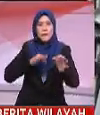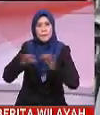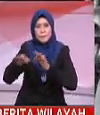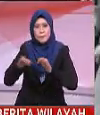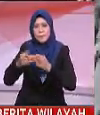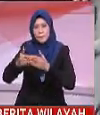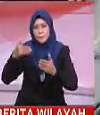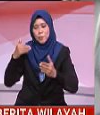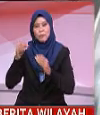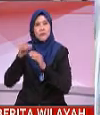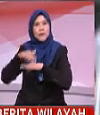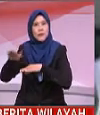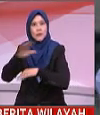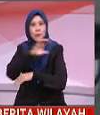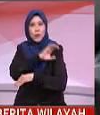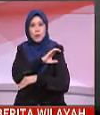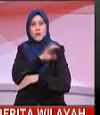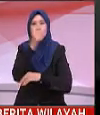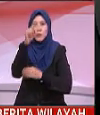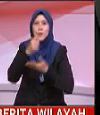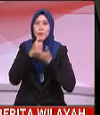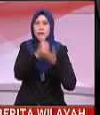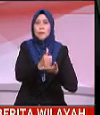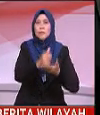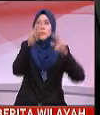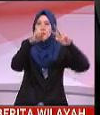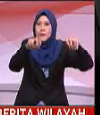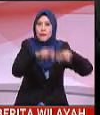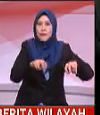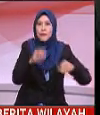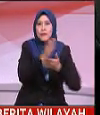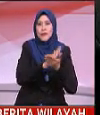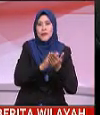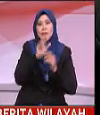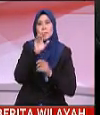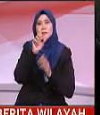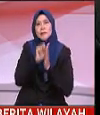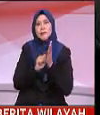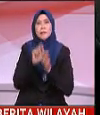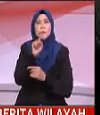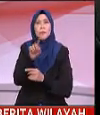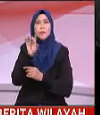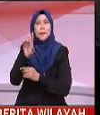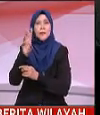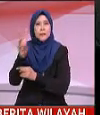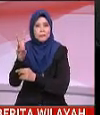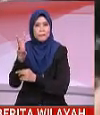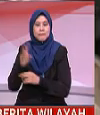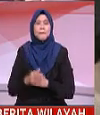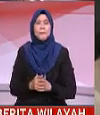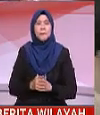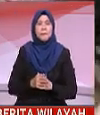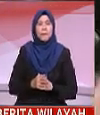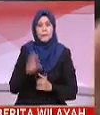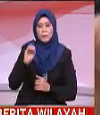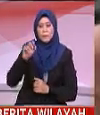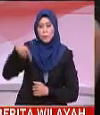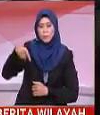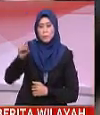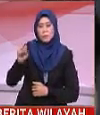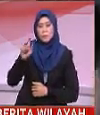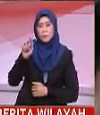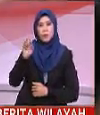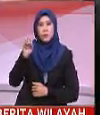sebelum diserahkan kepada polis bagi membantu siasatan mengikut Seksyen 186 Kanun Keseksaan. Ops Tonto yang